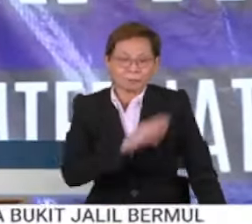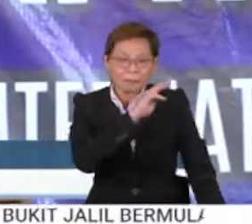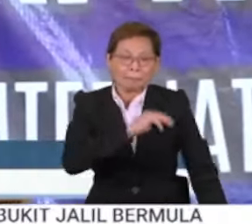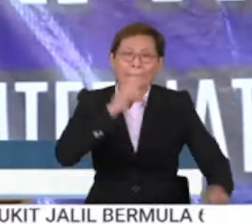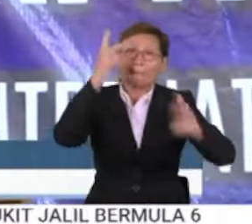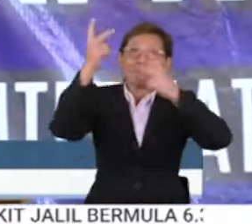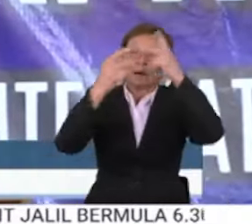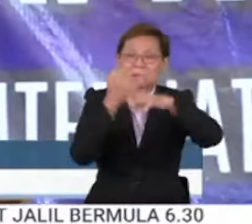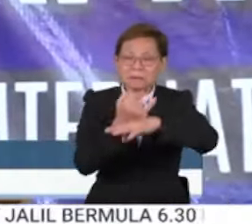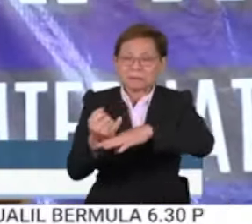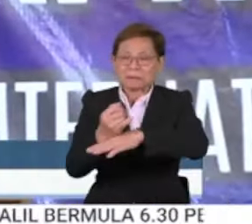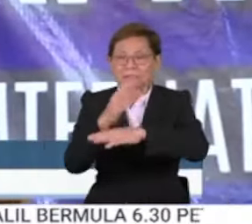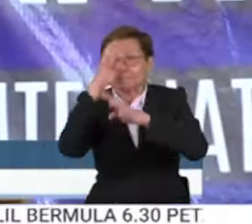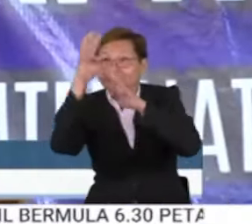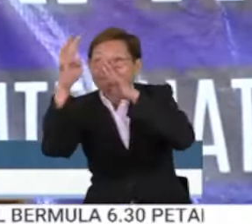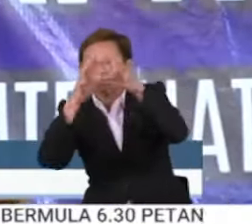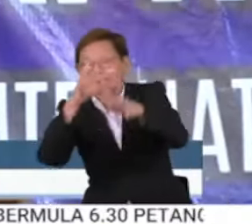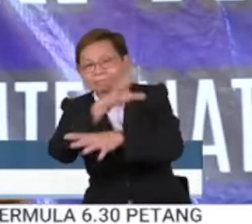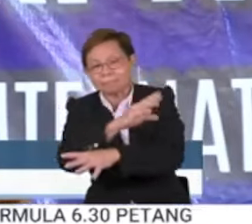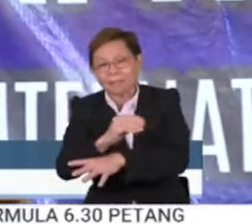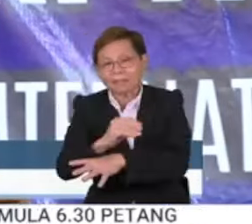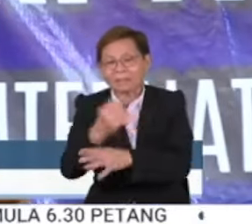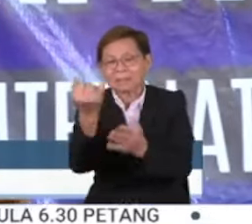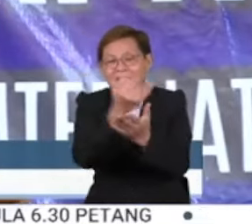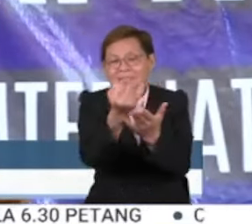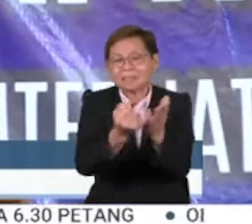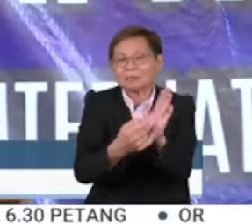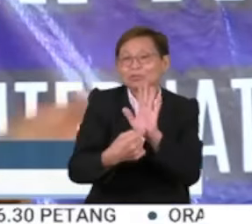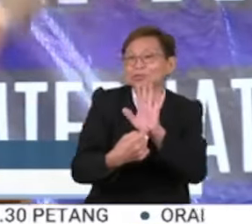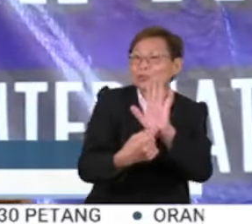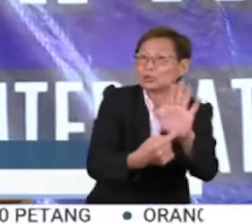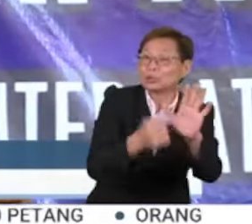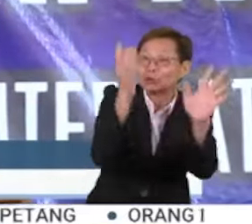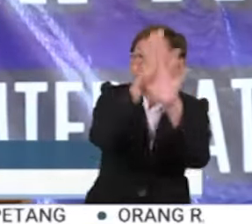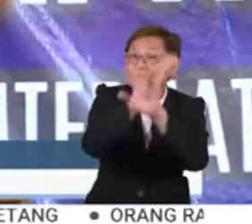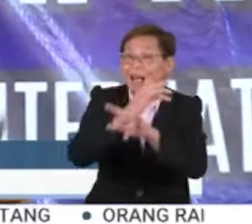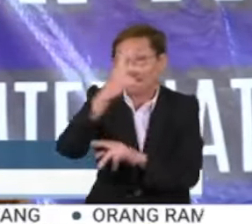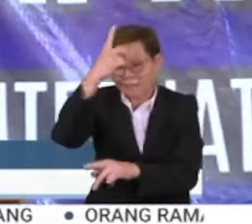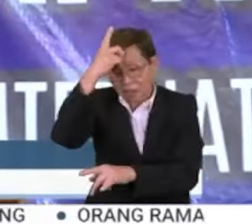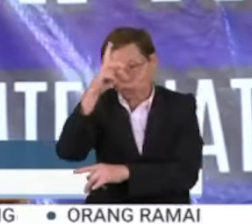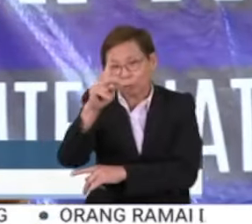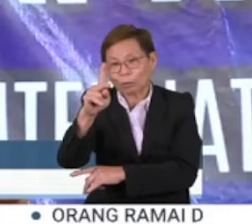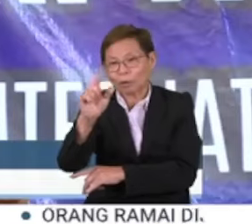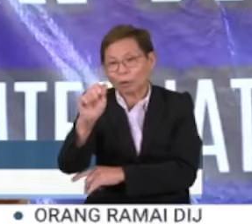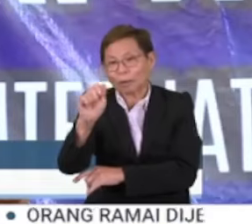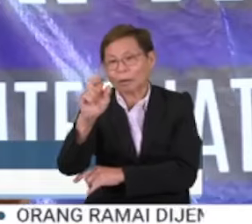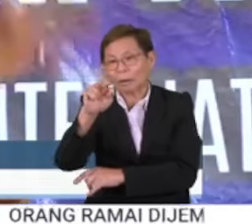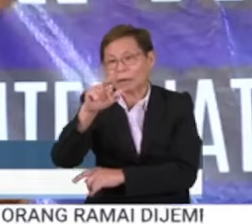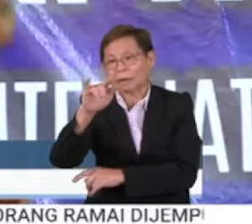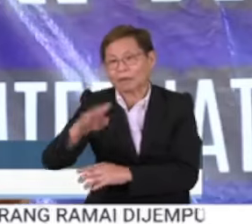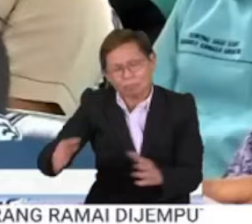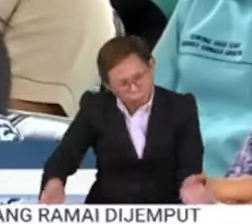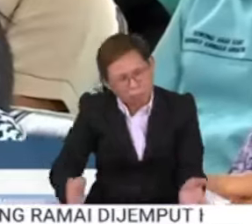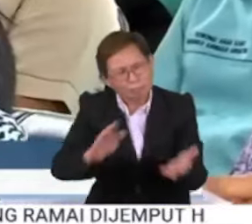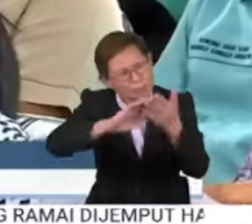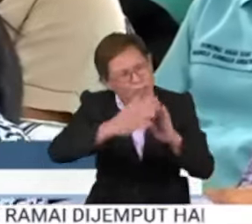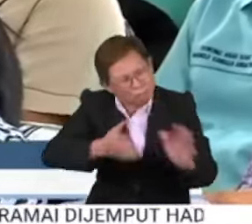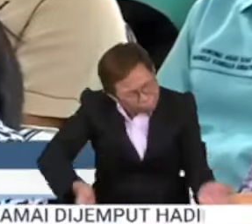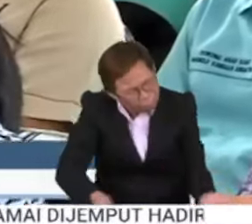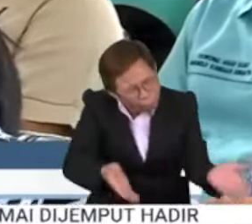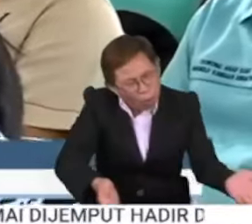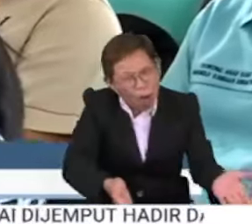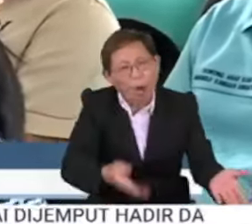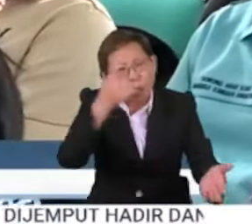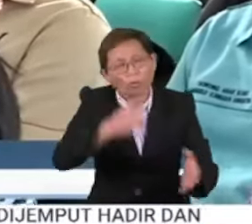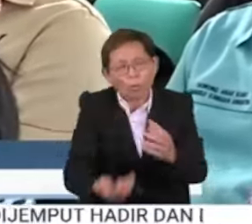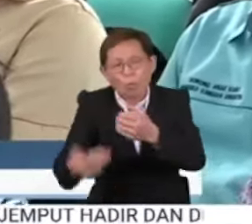Menteri Pelancongan, Industri Kreatif dan Seni Persembahan Sarawak, Dato' Sri Abdul Karim Rahman Hamzah menggalakkan masyarakat di kawasan itu